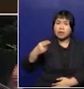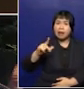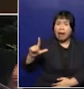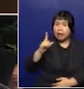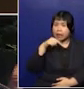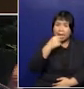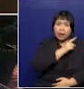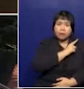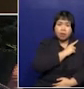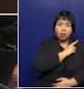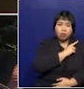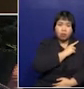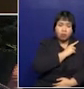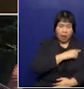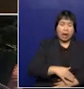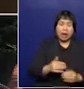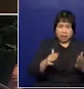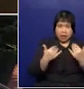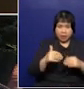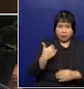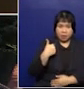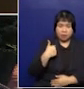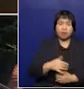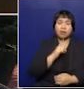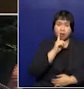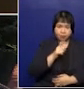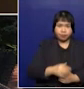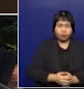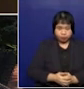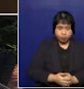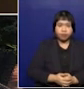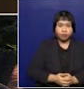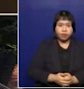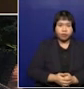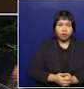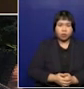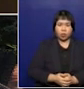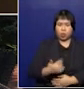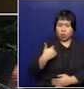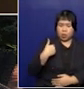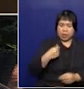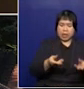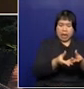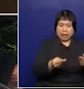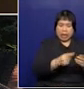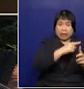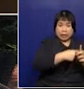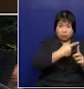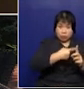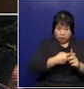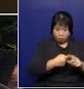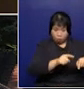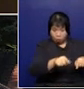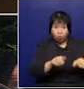ยต่อมาอีกครับเขาก็บอกว่าจริงหรือเปล่าเนี่ยโอ้โหมีการเช่าที่ดินเต็มไปหมดเลย